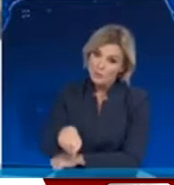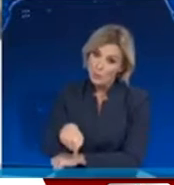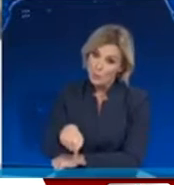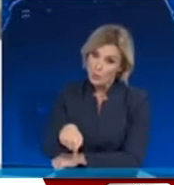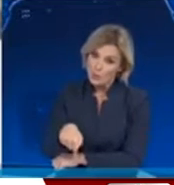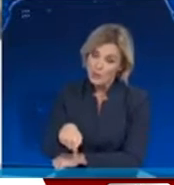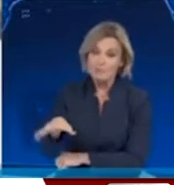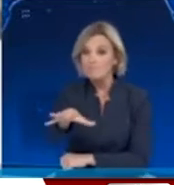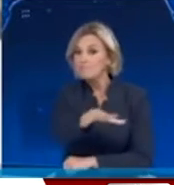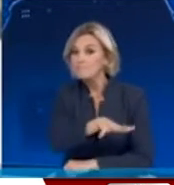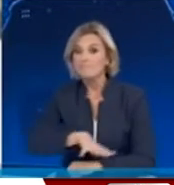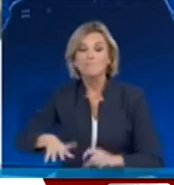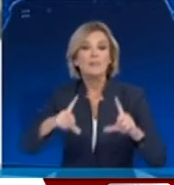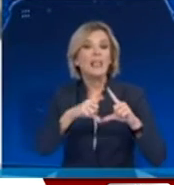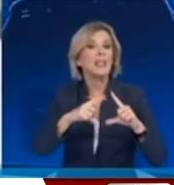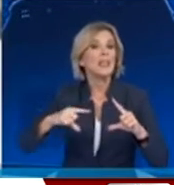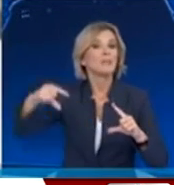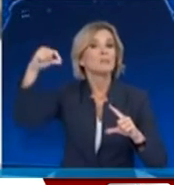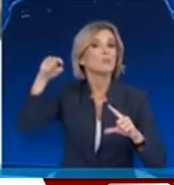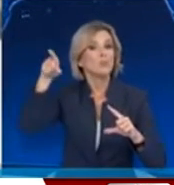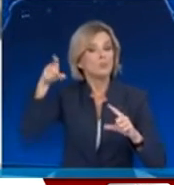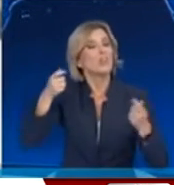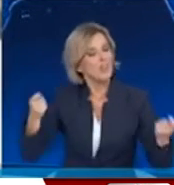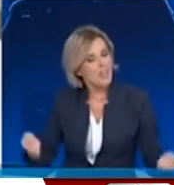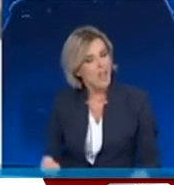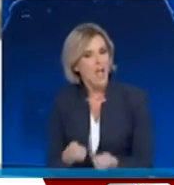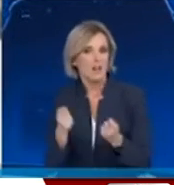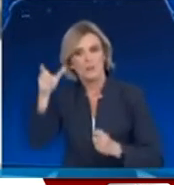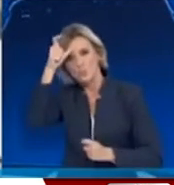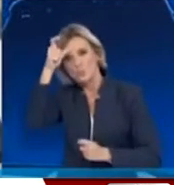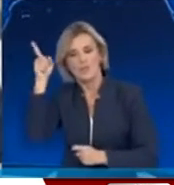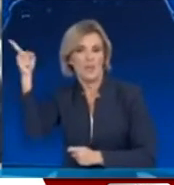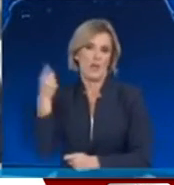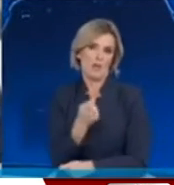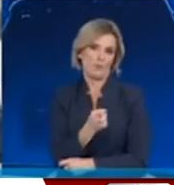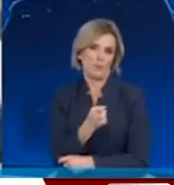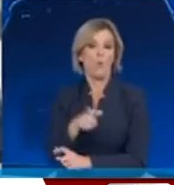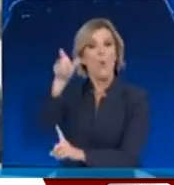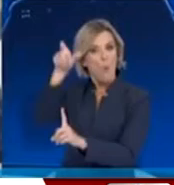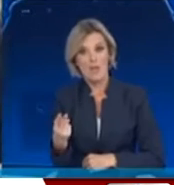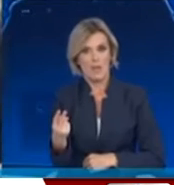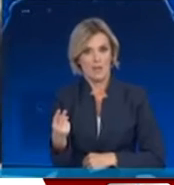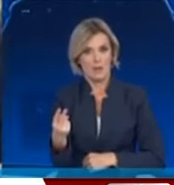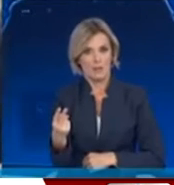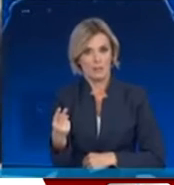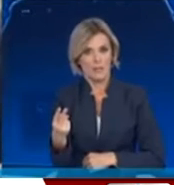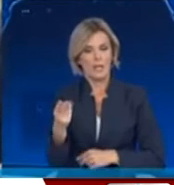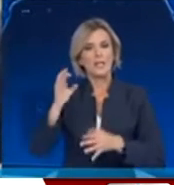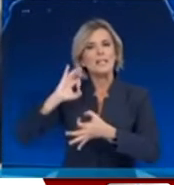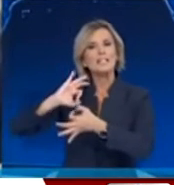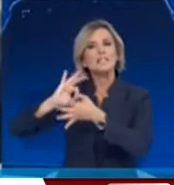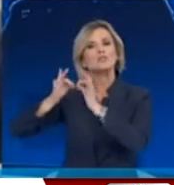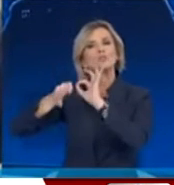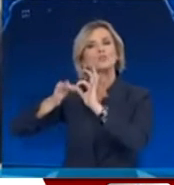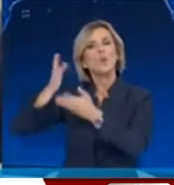Κύπρου, όπως και εσείς διαπιστώσατε, κύριε Υπουργέ, όταν βρεθήκατε προλίγων ημερών στη Λευκοσία. Πυλώνα